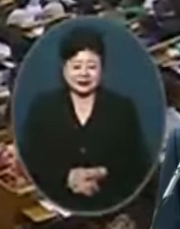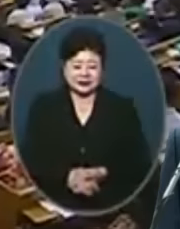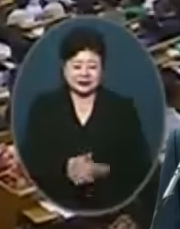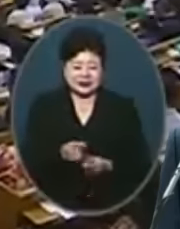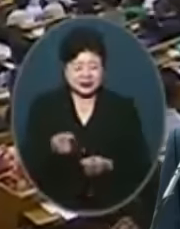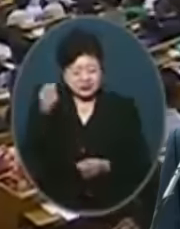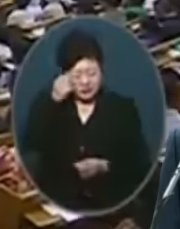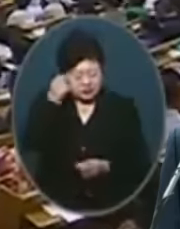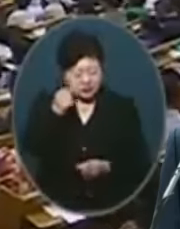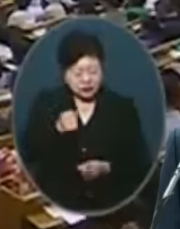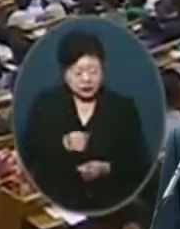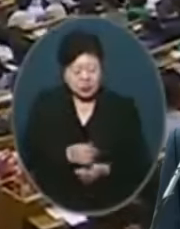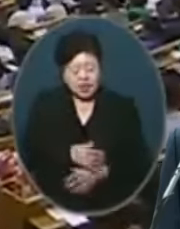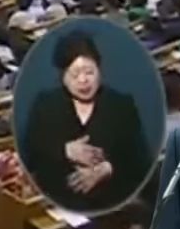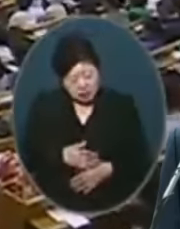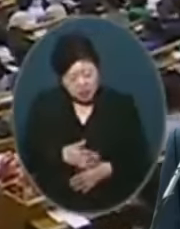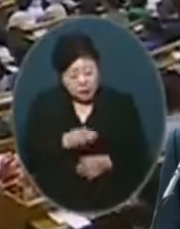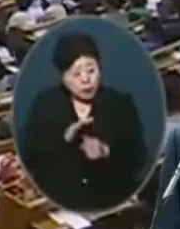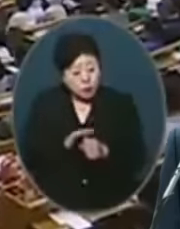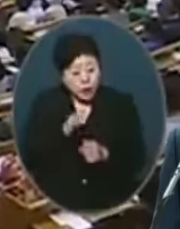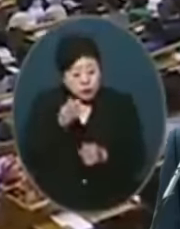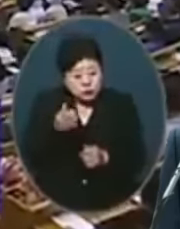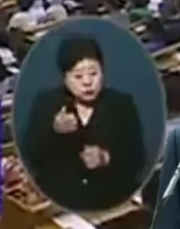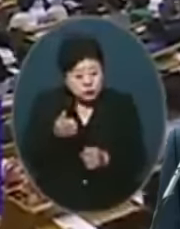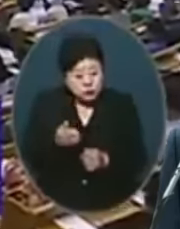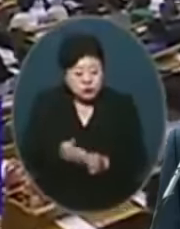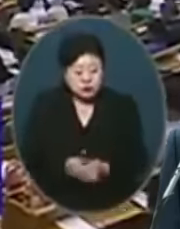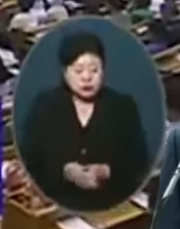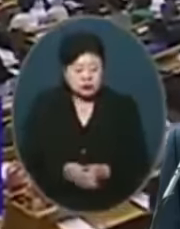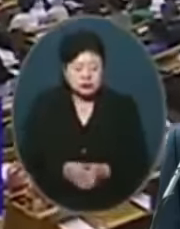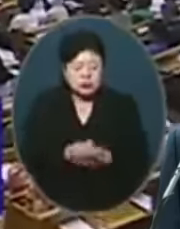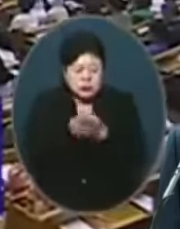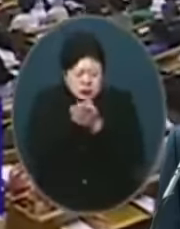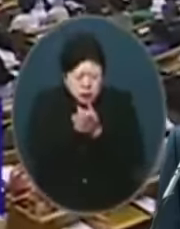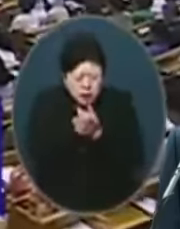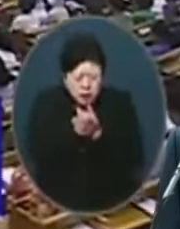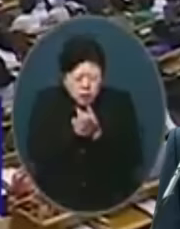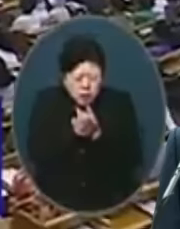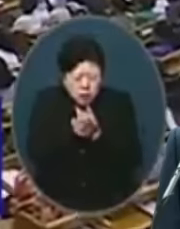이와 같이 성령도 우리의 연약함을 도우시나니 우리는 마땅히 기도를